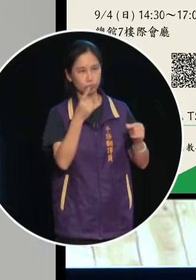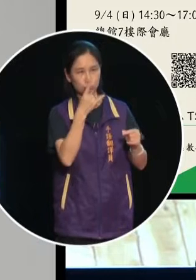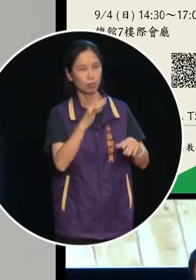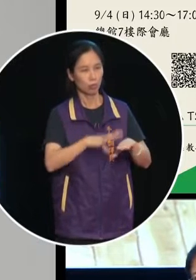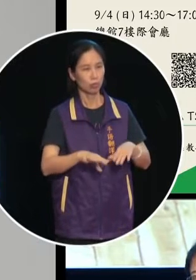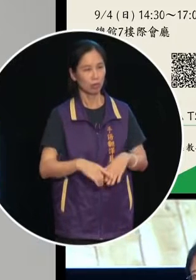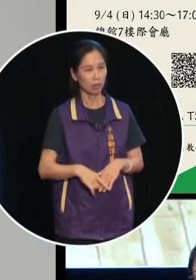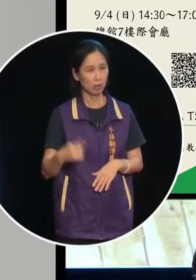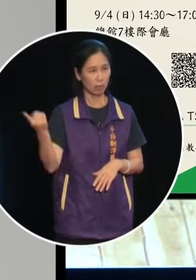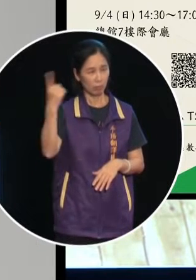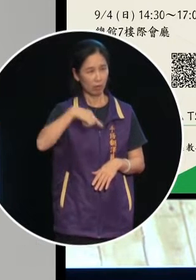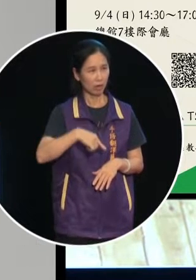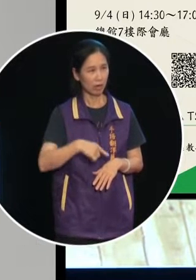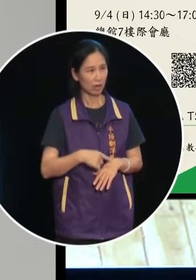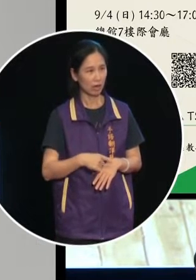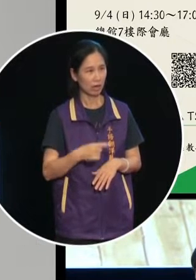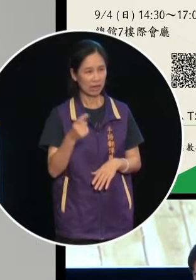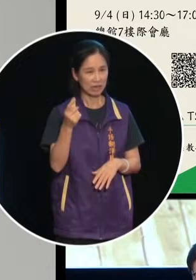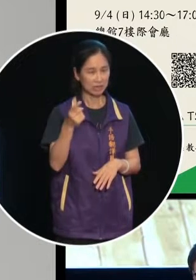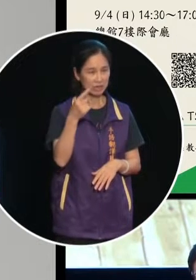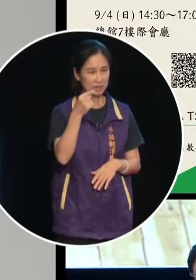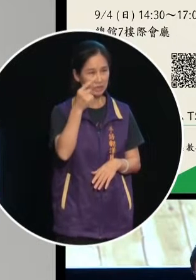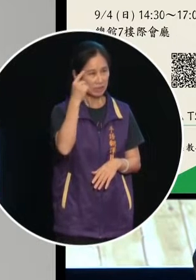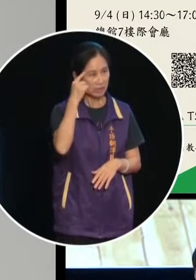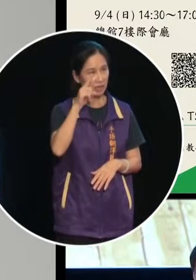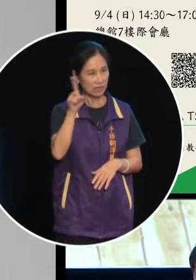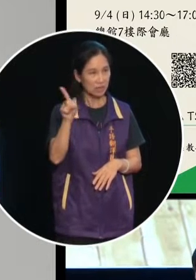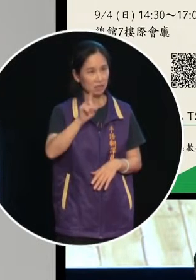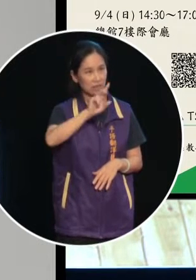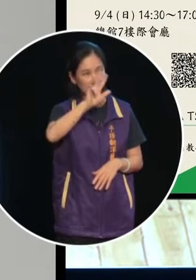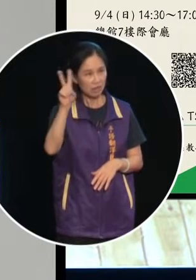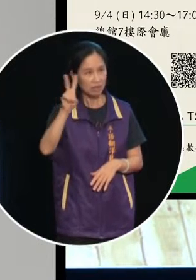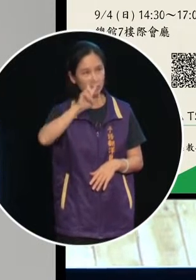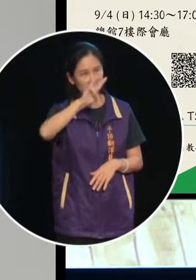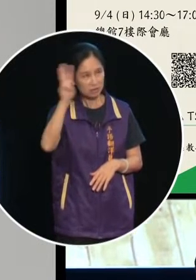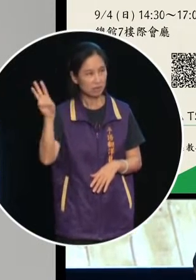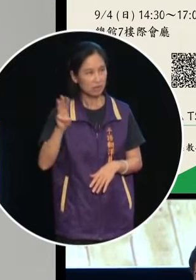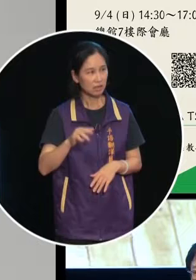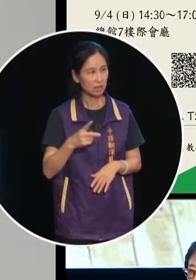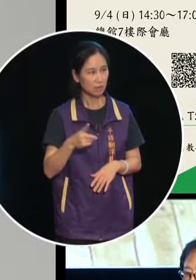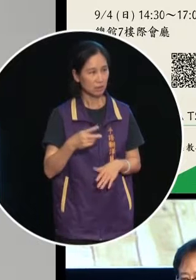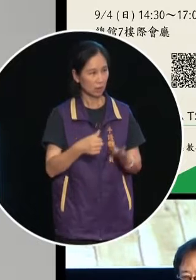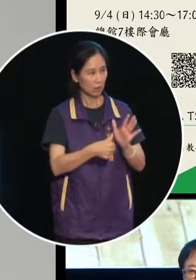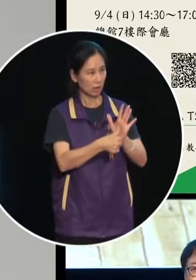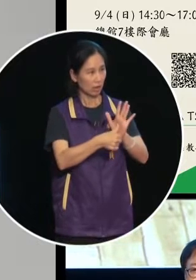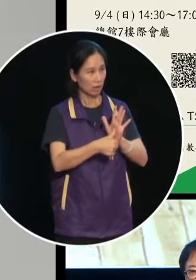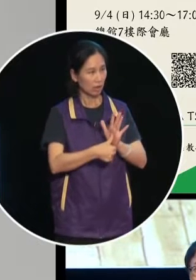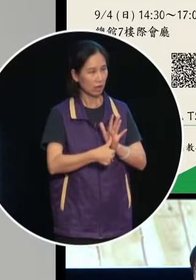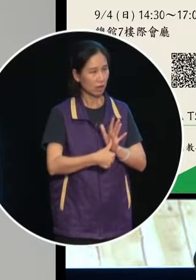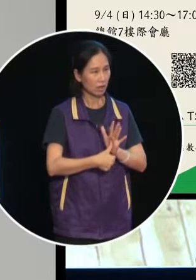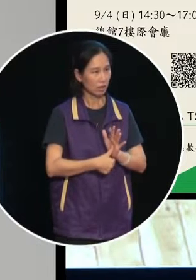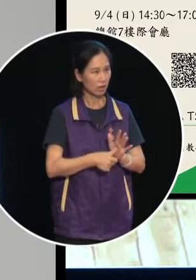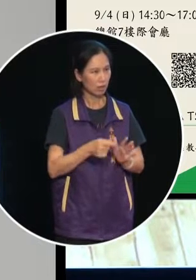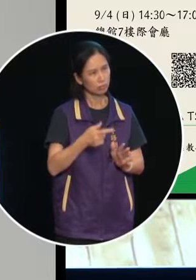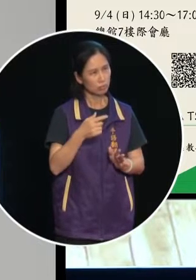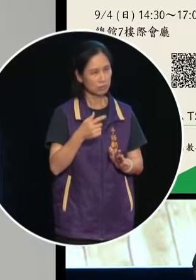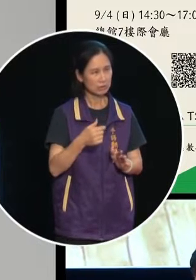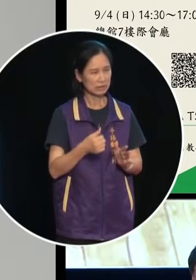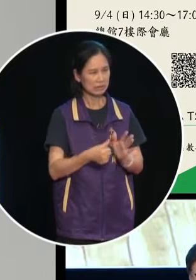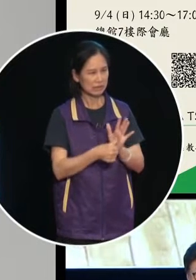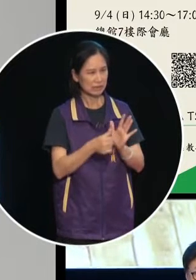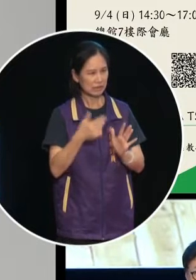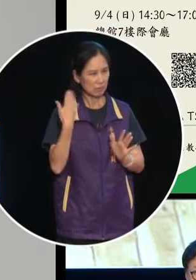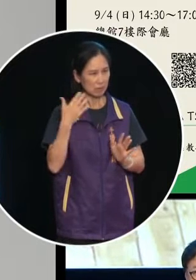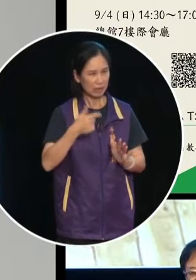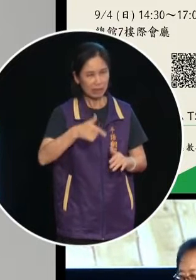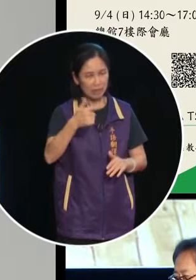来了第一天、第二天、第三天。那个台湾的电视下面那个名字一讲的话，一就说听不懂，讲得太